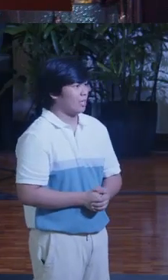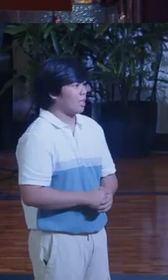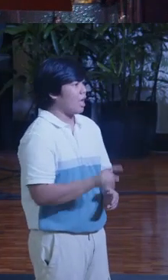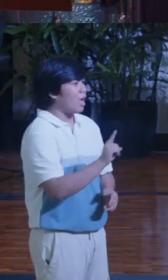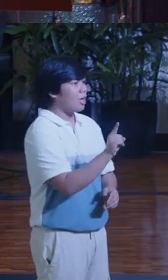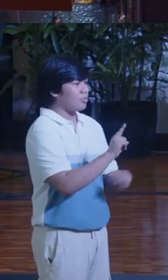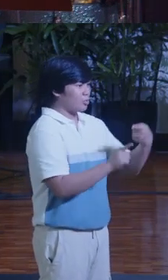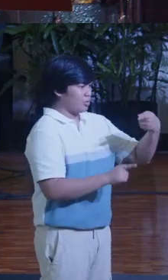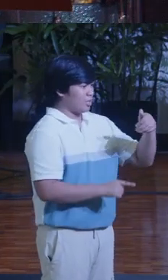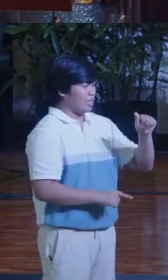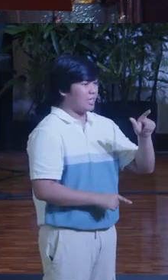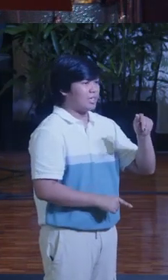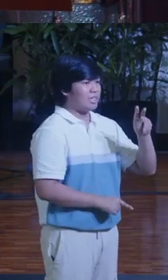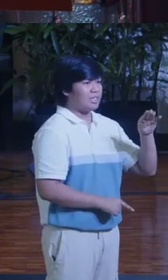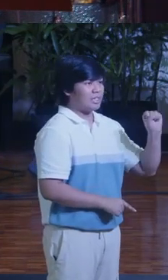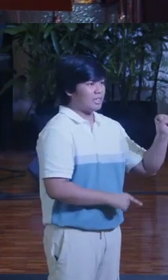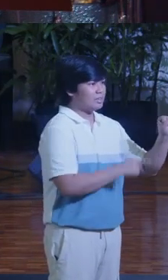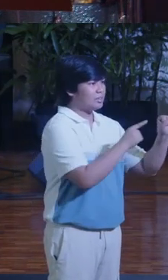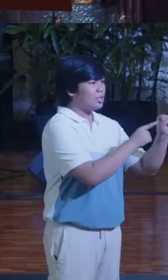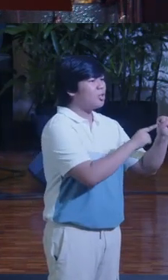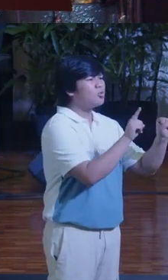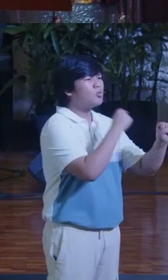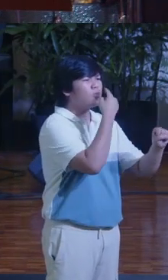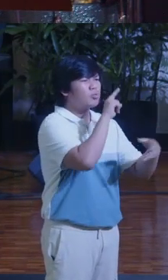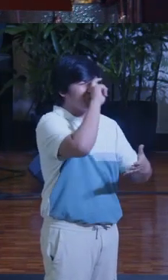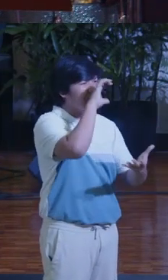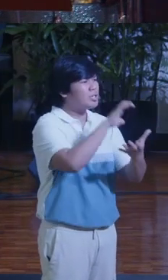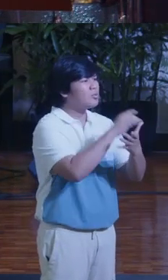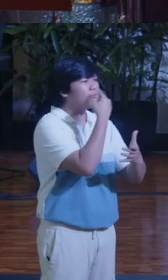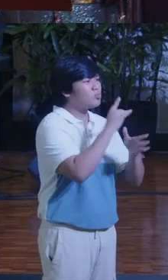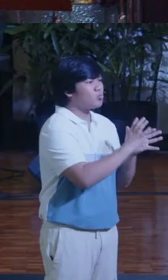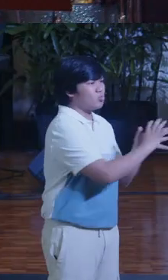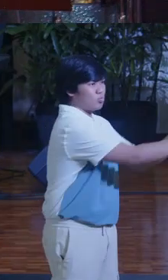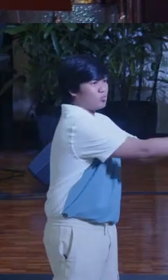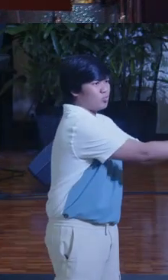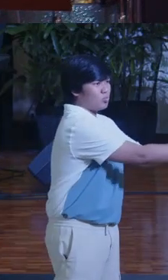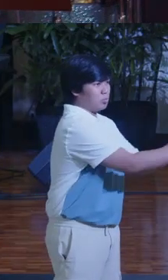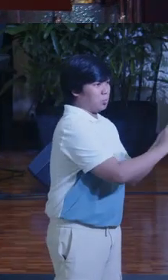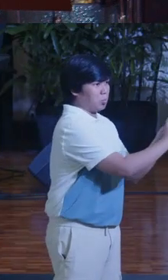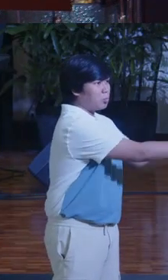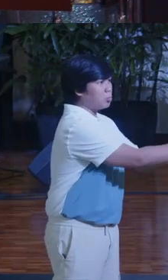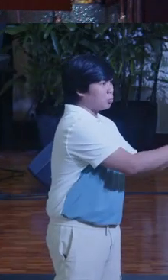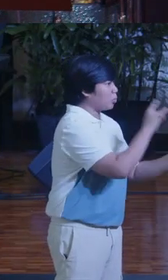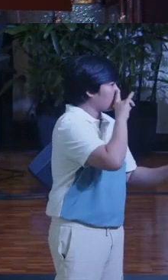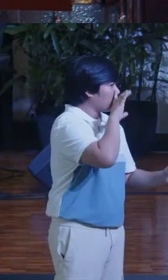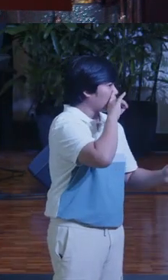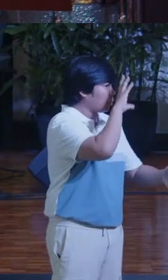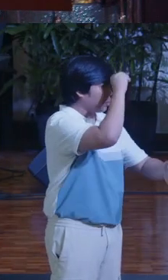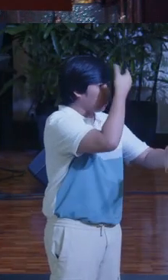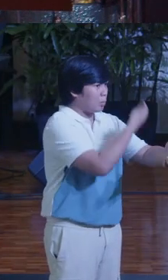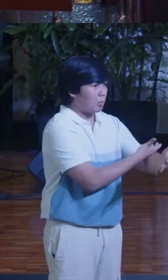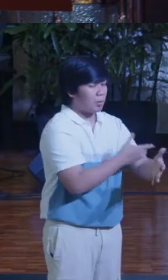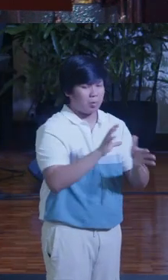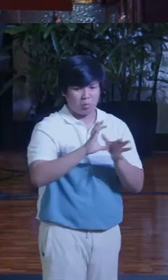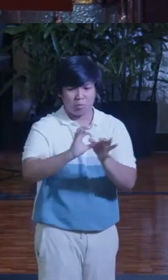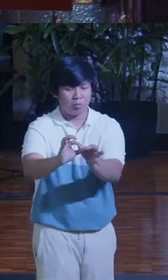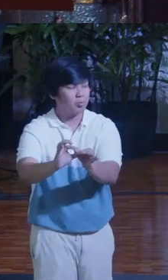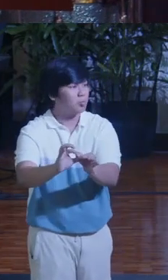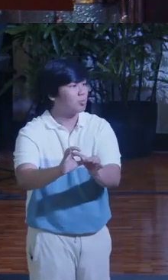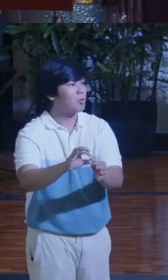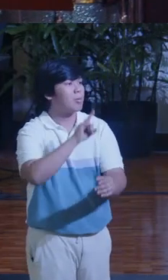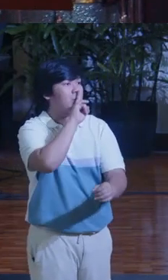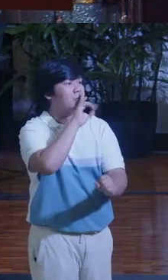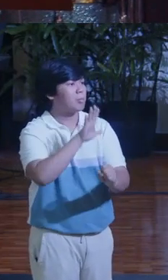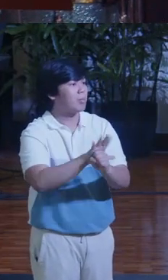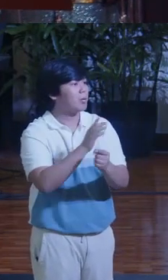pananampalataya, binalikan niya ang isang tanyag na salaysay sa lumang tipan